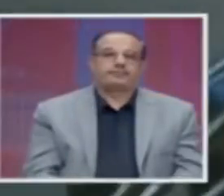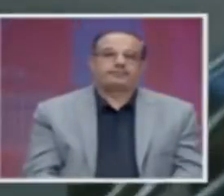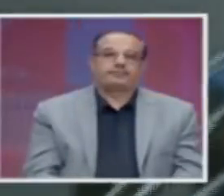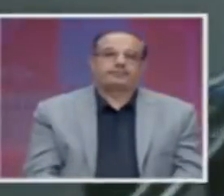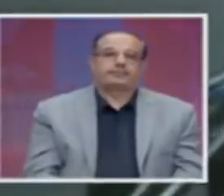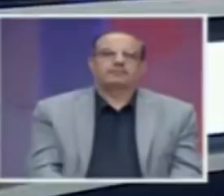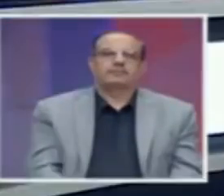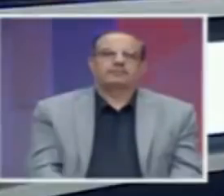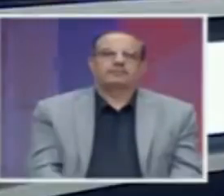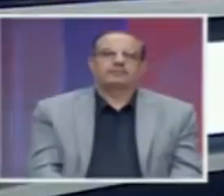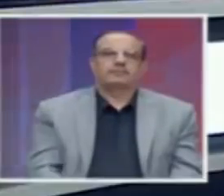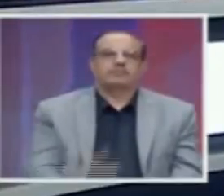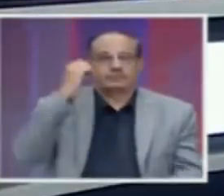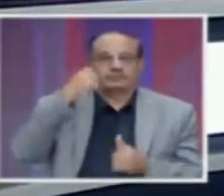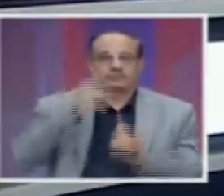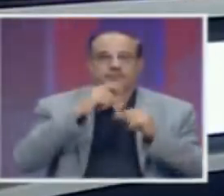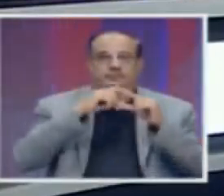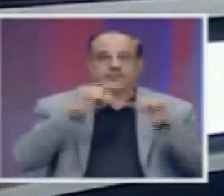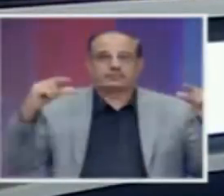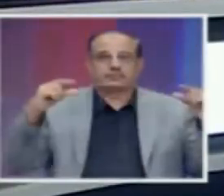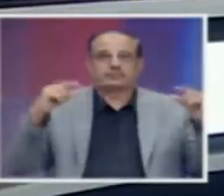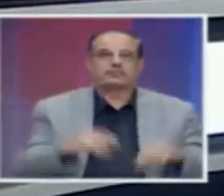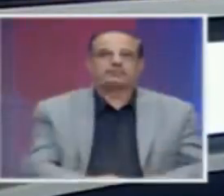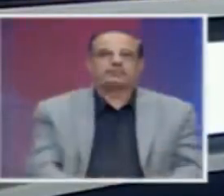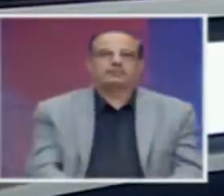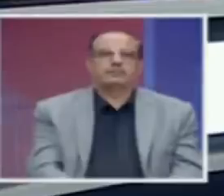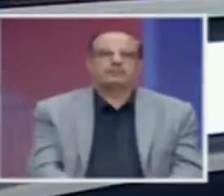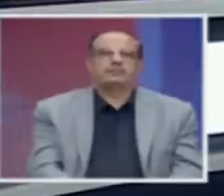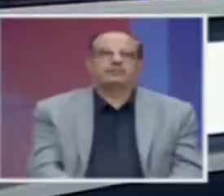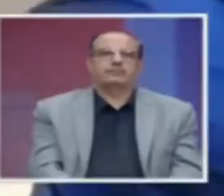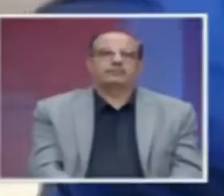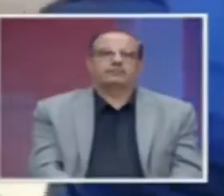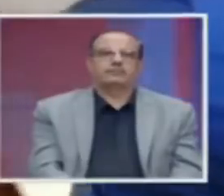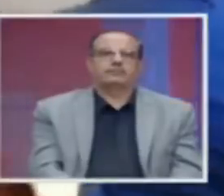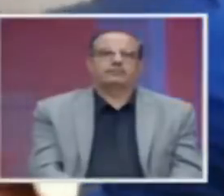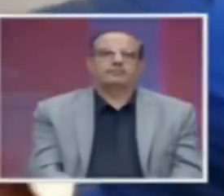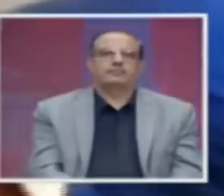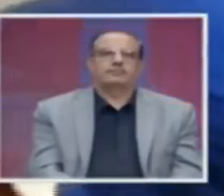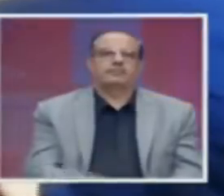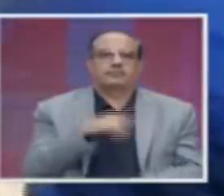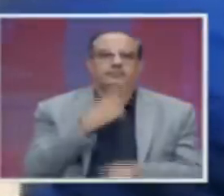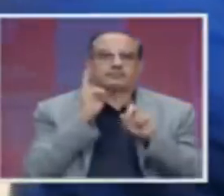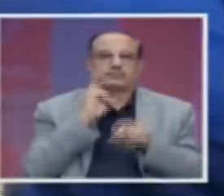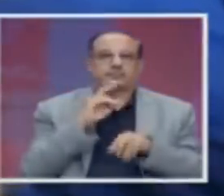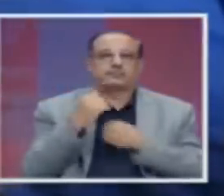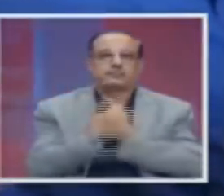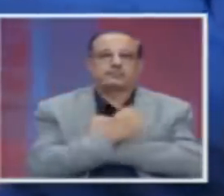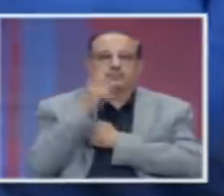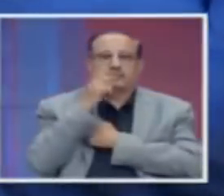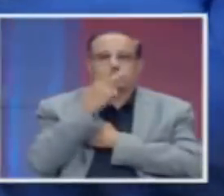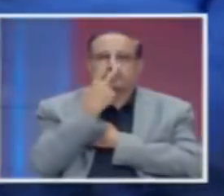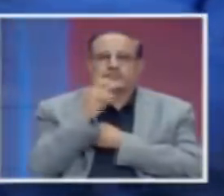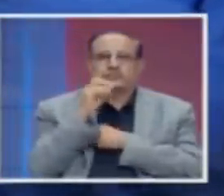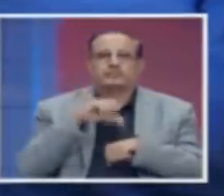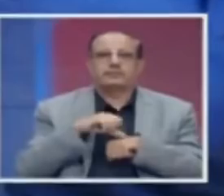التلفزيون المصري. ونهاية الخامسة هذا تذكير بهم العالمين. رئيس الوزراء يتفقد كشفا